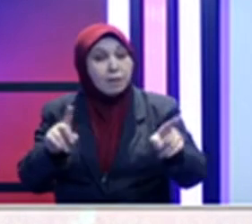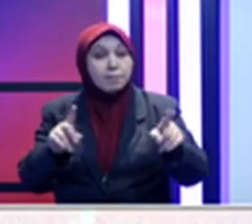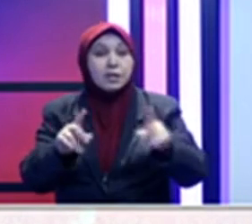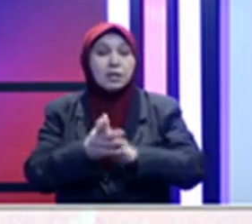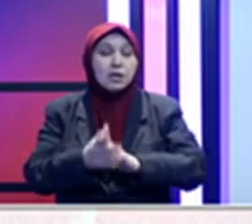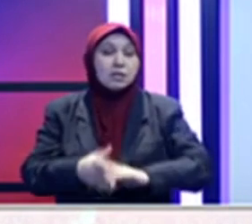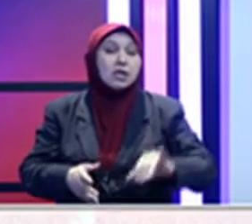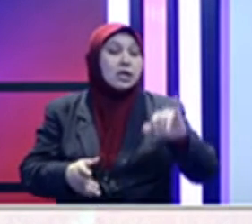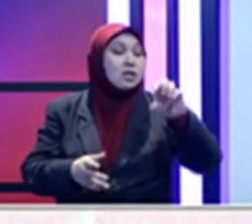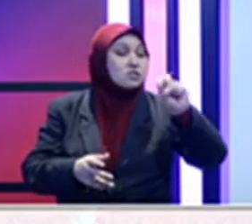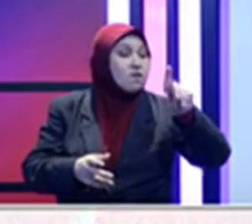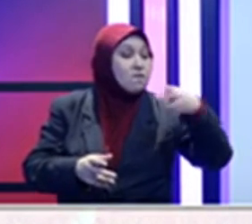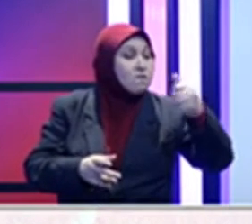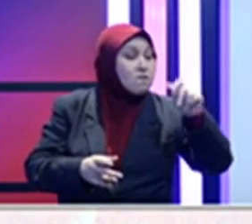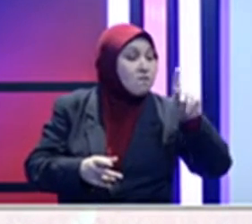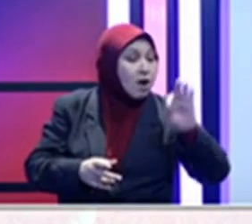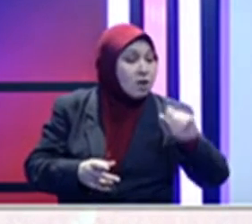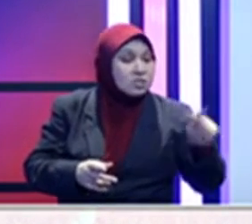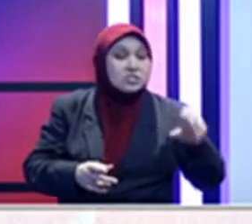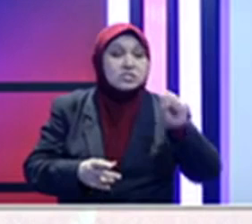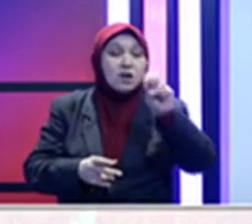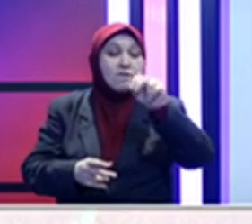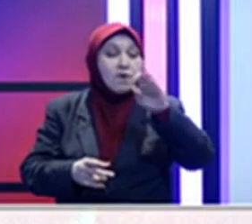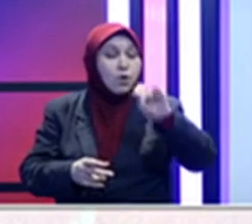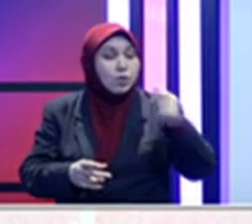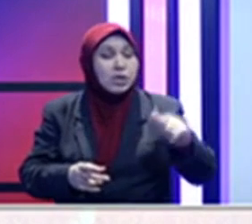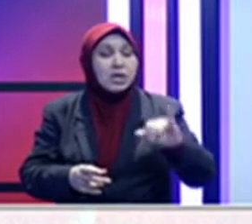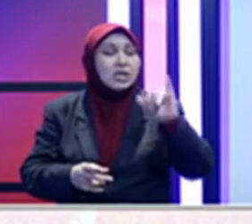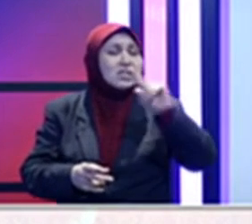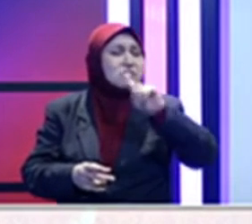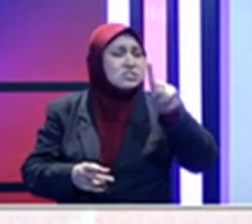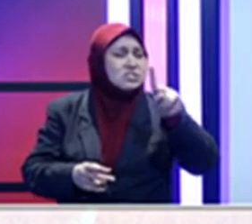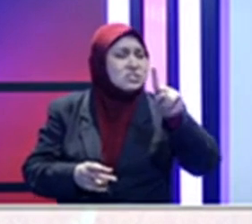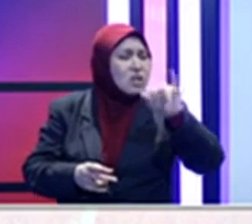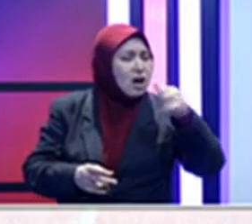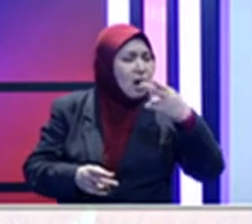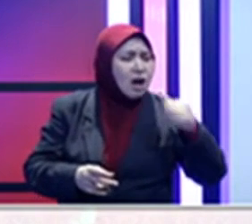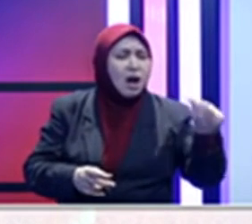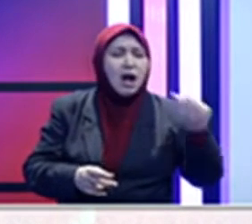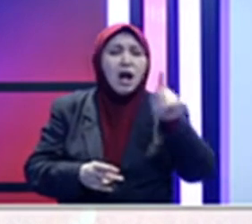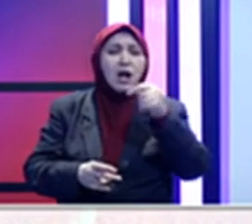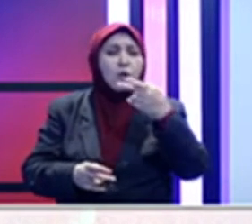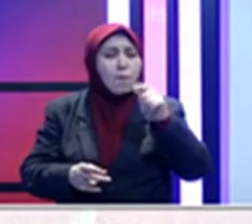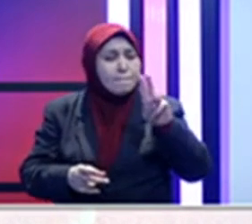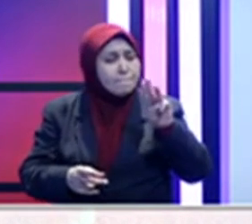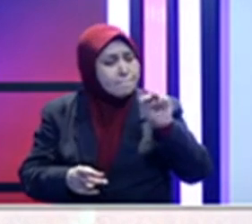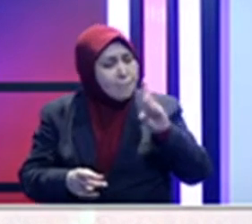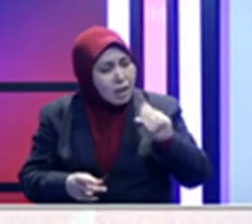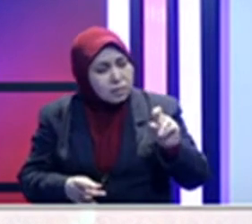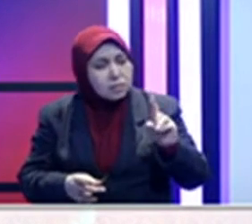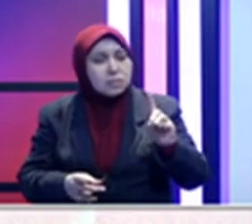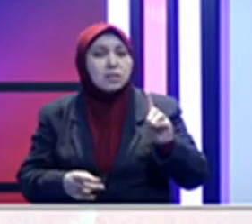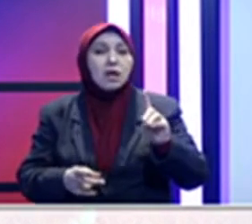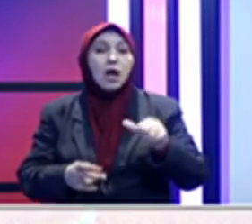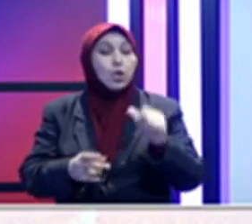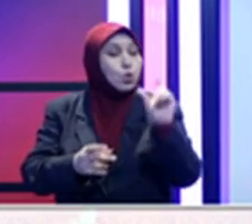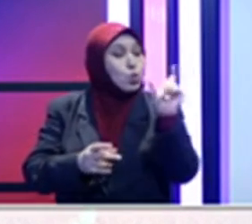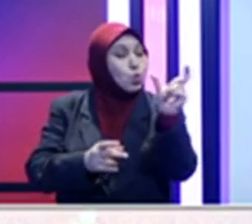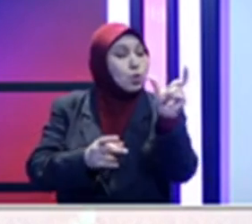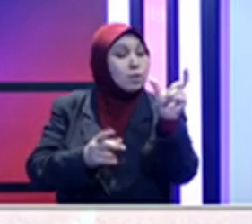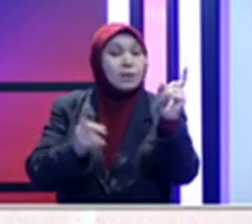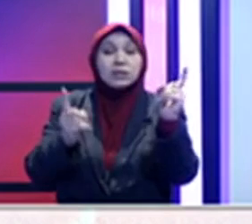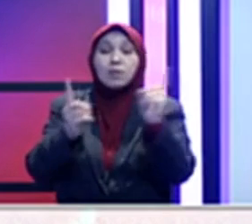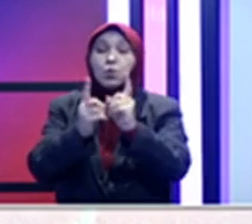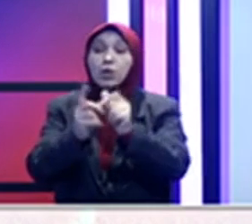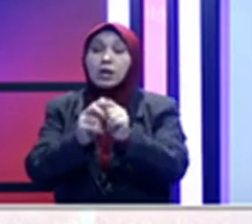Ikhfa Syafawi Fahriza akun balkon tuh melihat Nun bertemu dengan